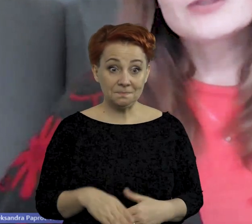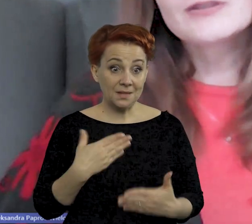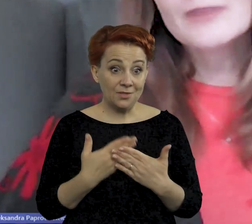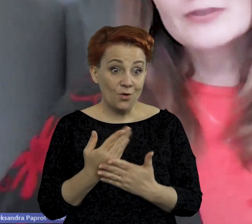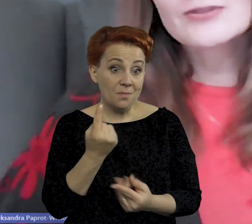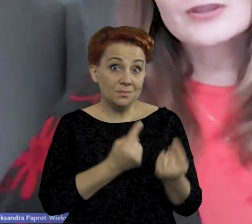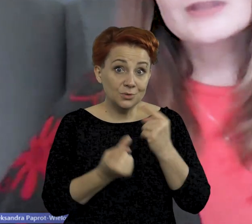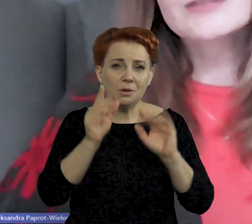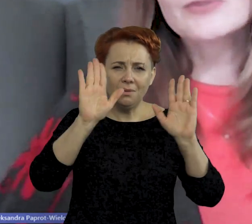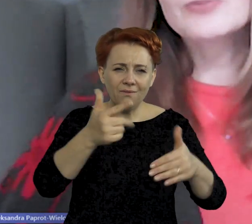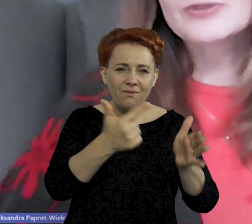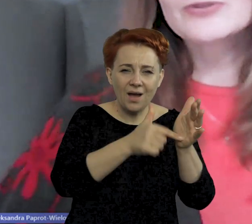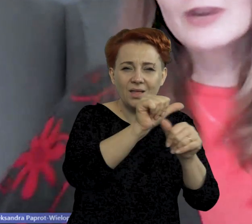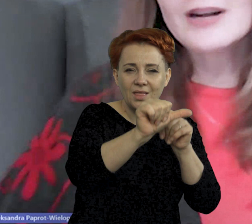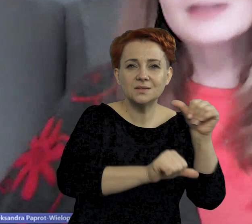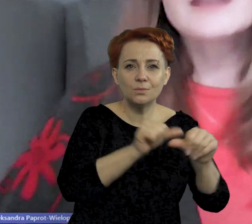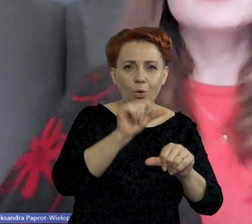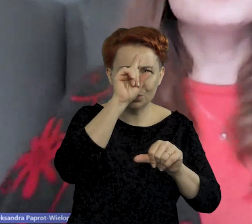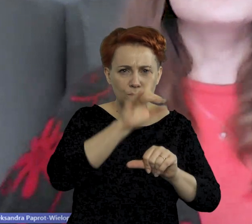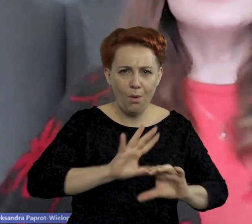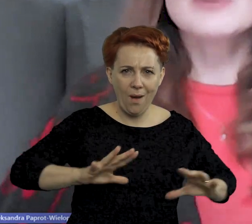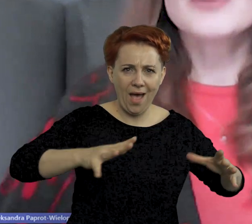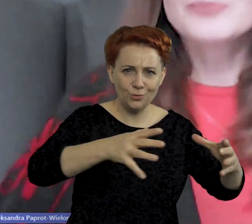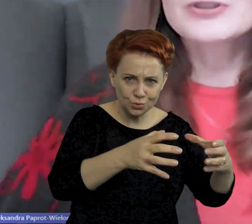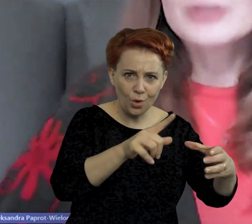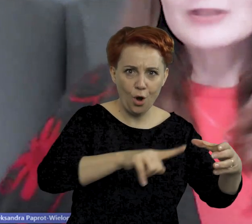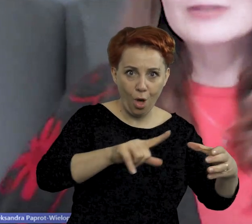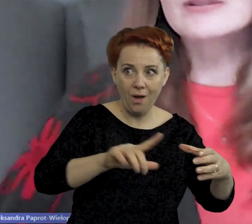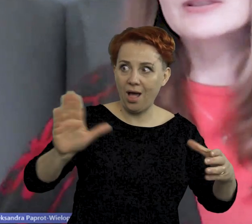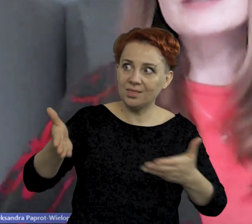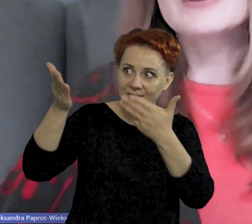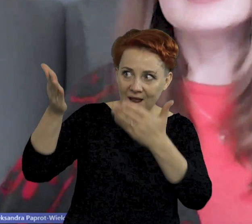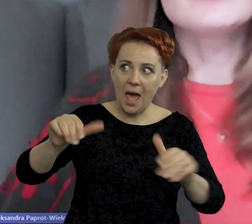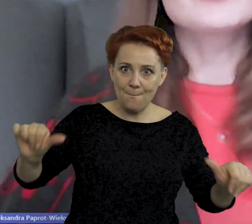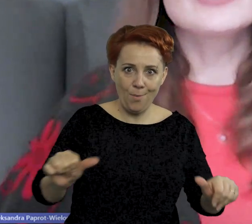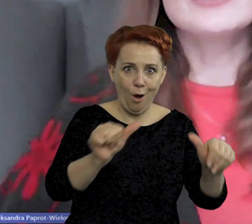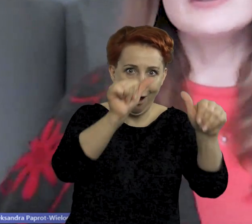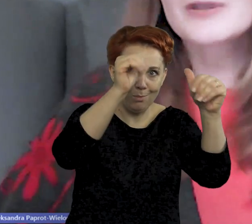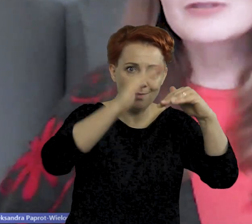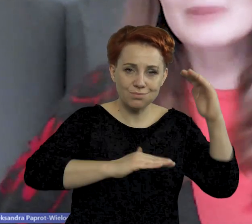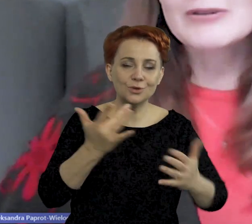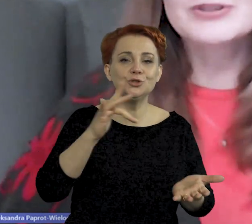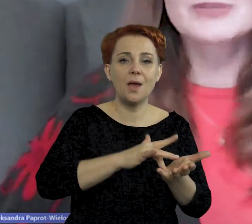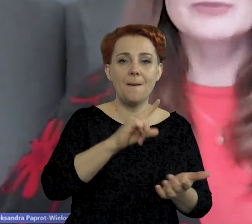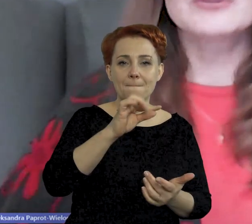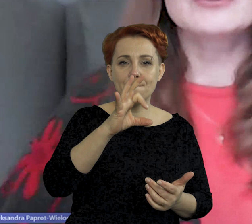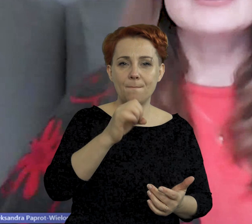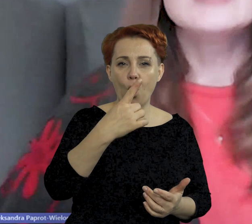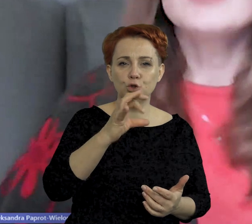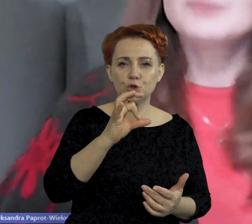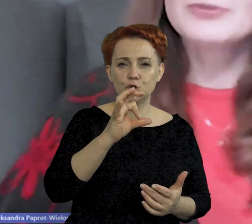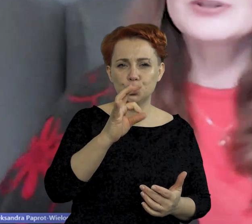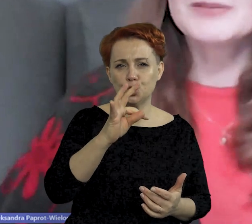mimo tego, że w 2011 roku społeczność lokalna postawiła pomnik księdza Łęgi w Postolinie, w bardzo małej wsi na